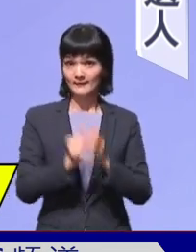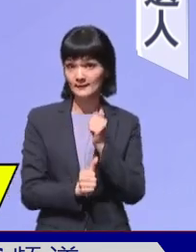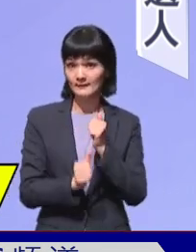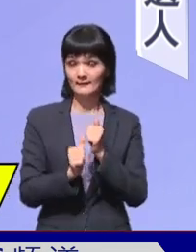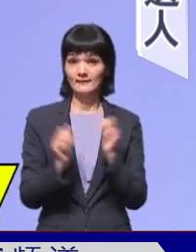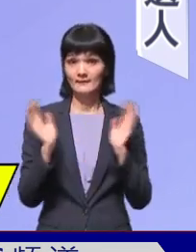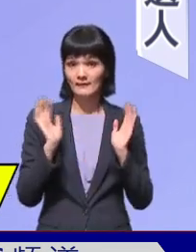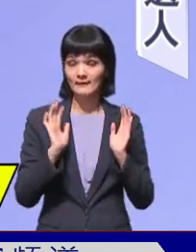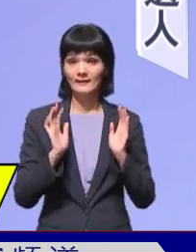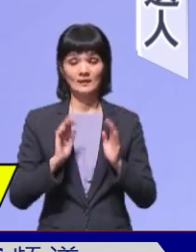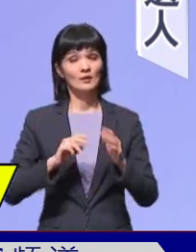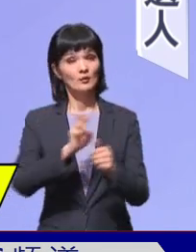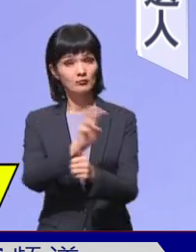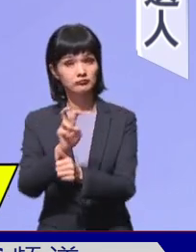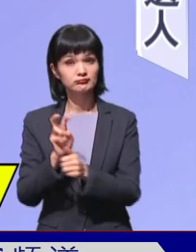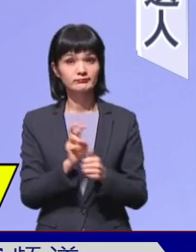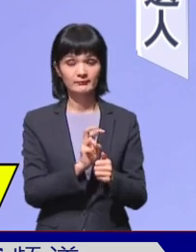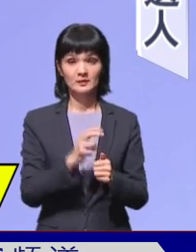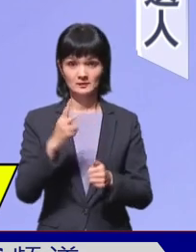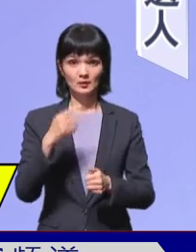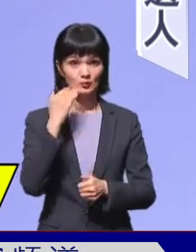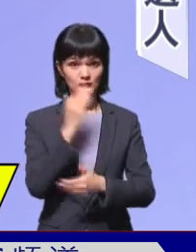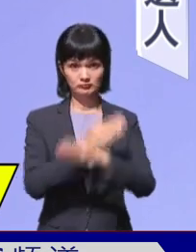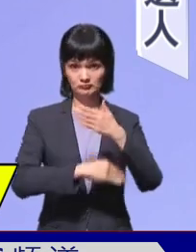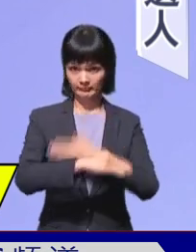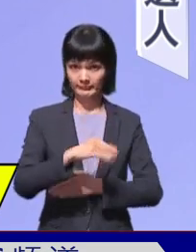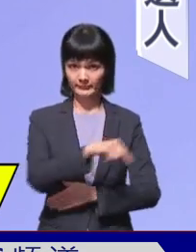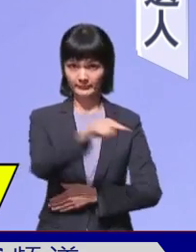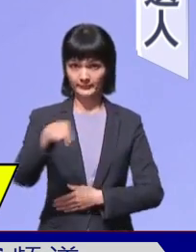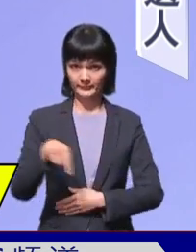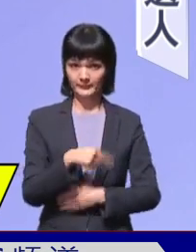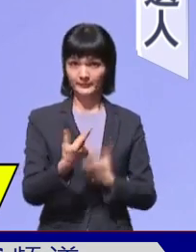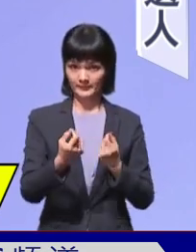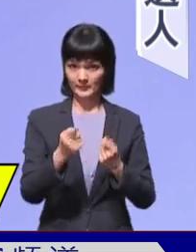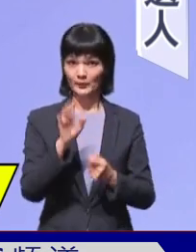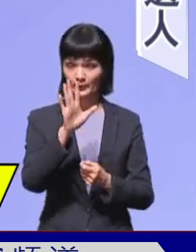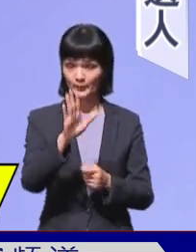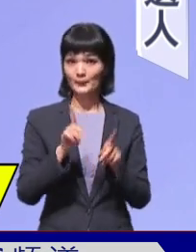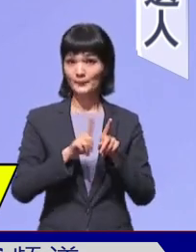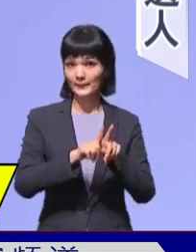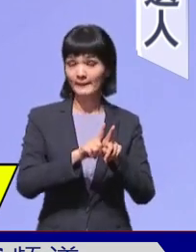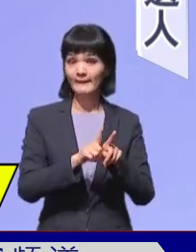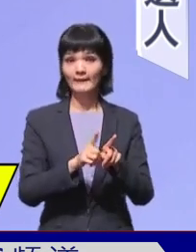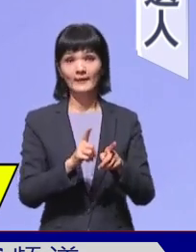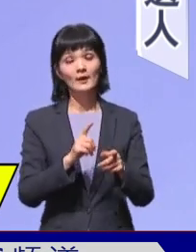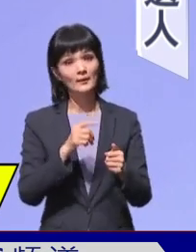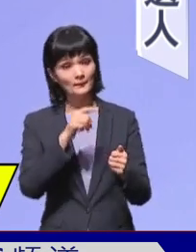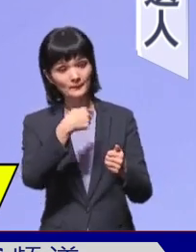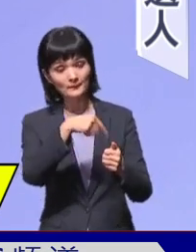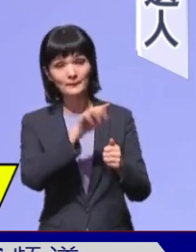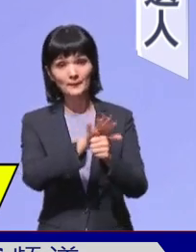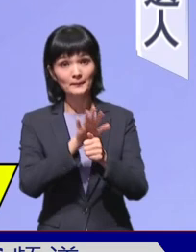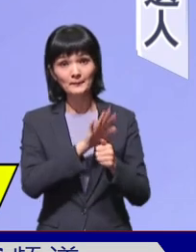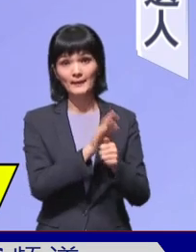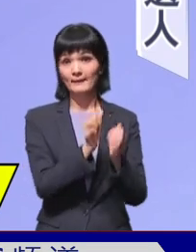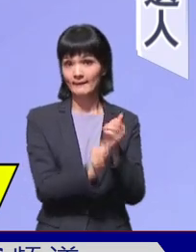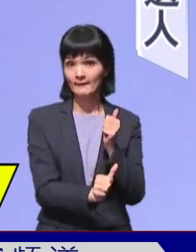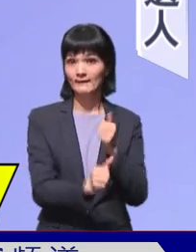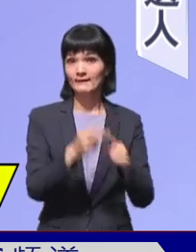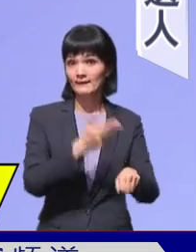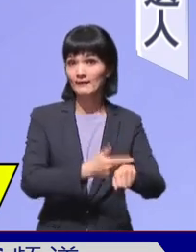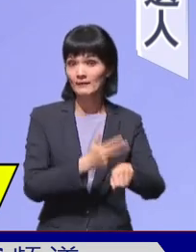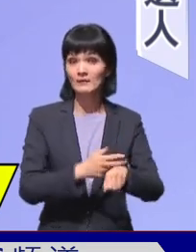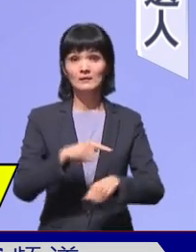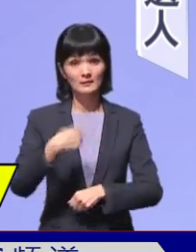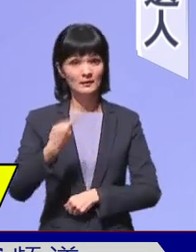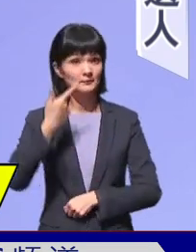龄的一个照顾，甚至对于身心障碍者，我们也给他一些陪产，给他教他怎么样来生。那另外